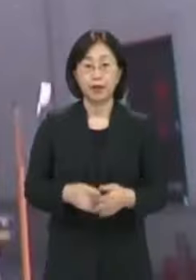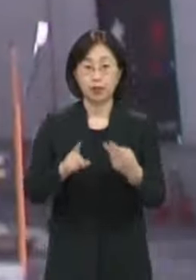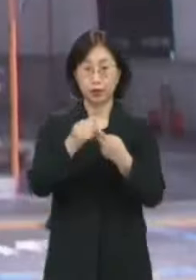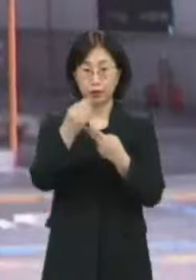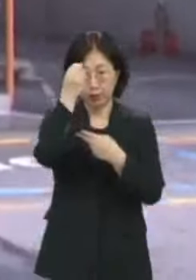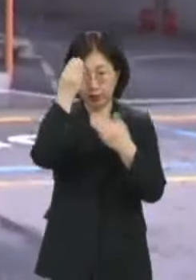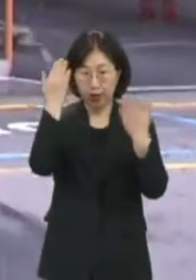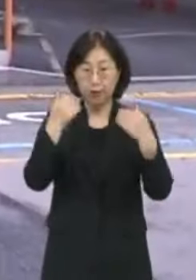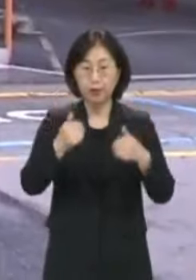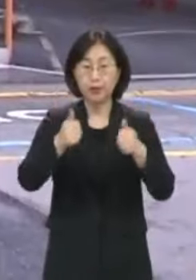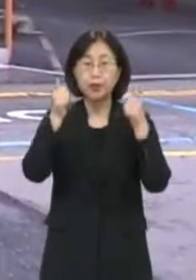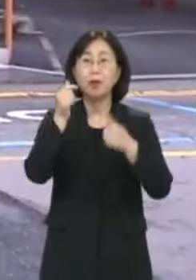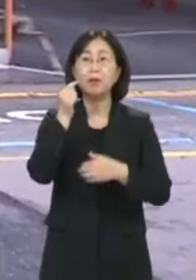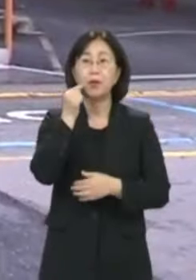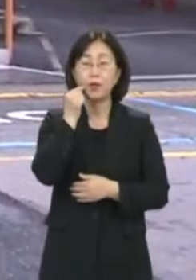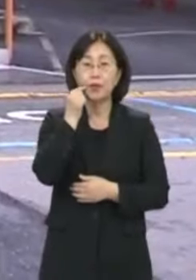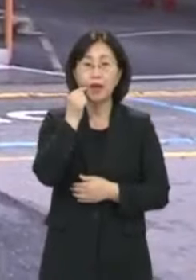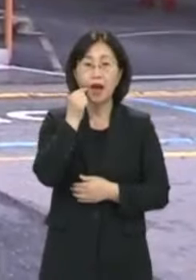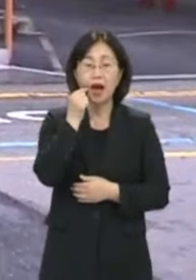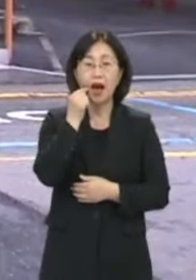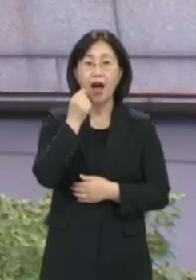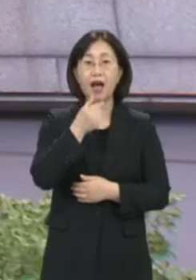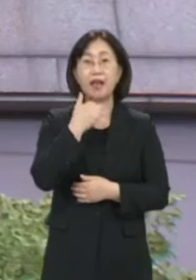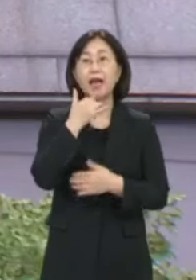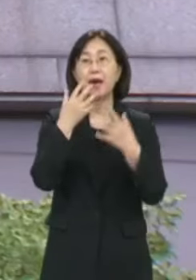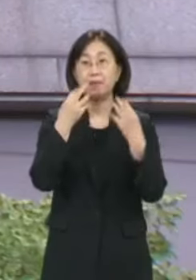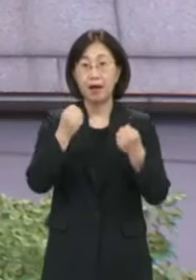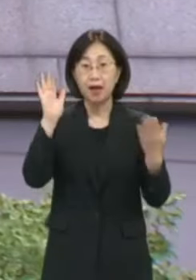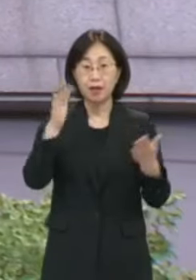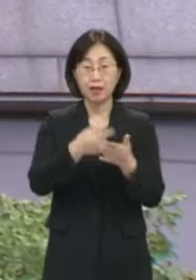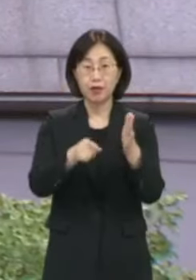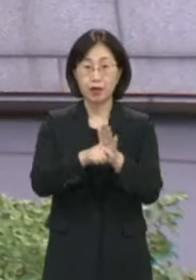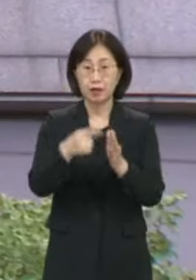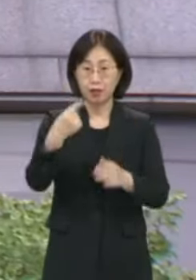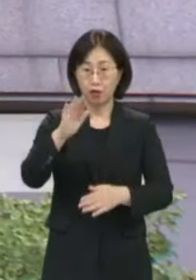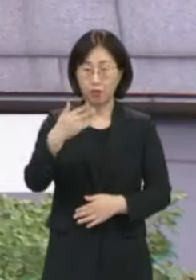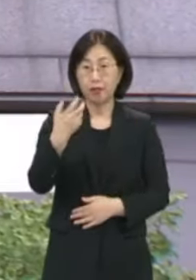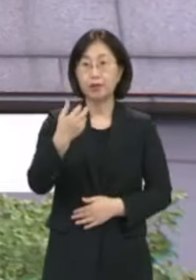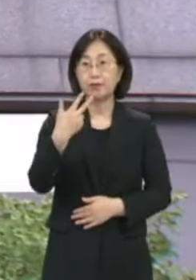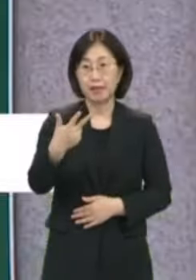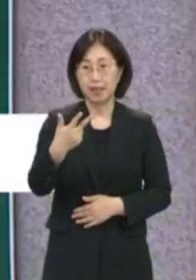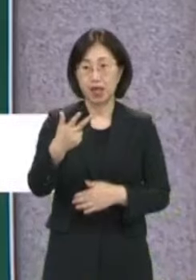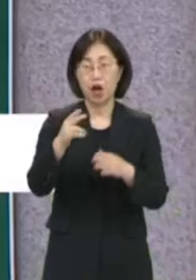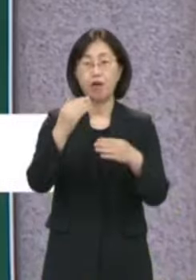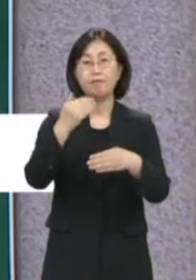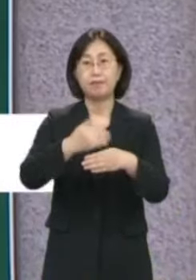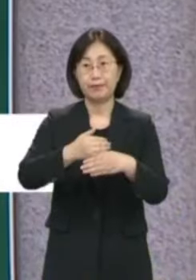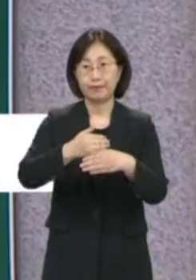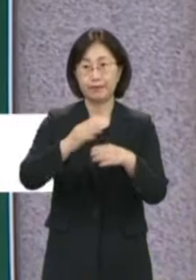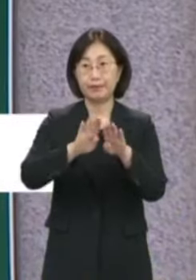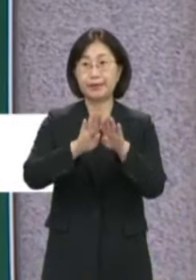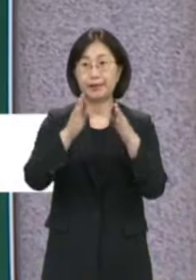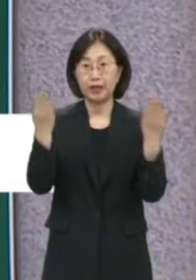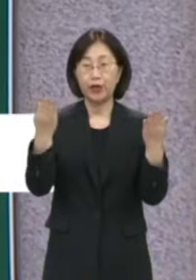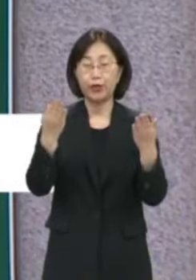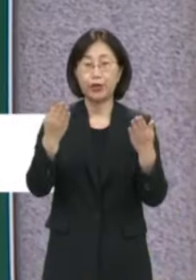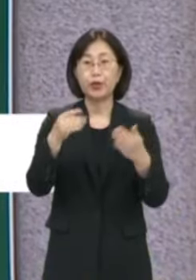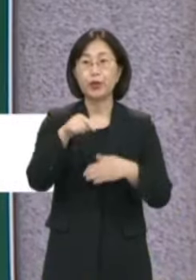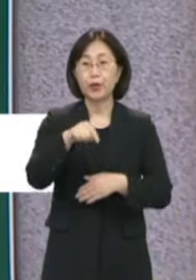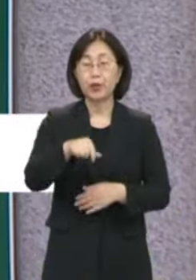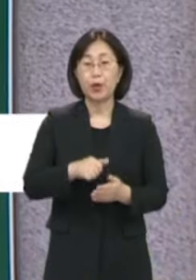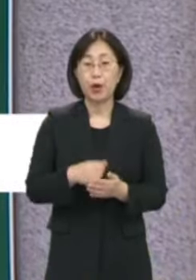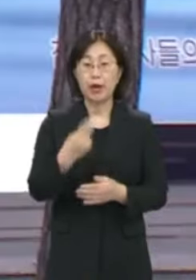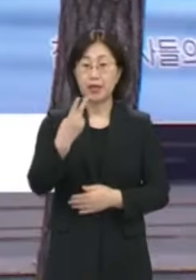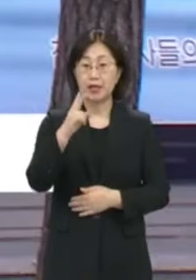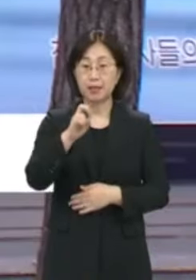중고등학교를 졸업하지 못한 늦깎이 성인 학생들을 위해 지난 1997년 문을 연 예지중고등학교. 27년